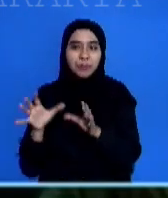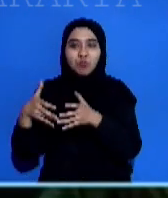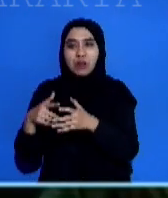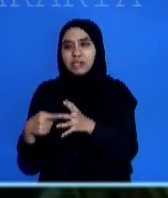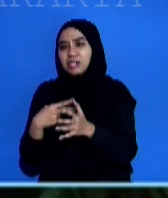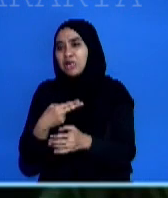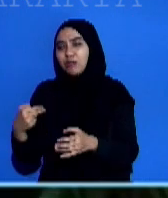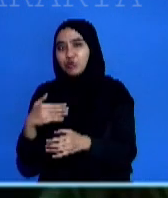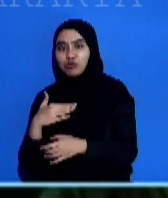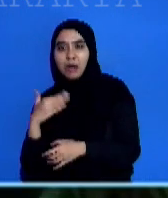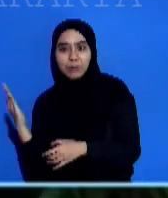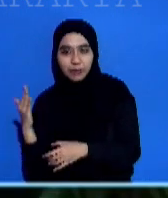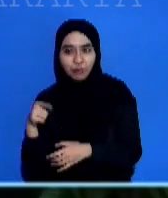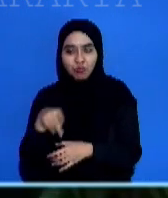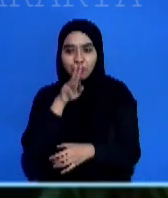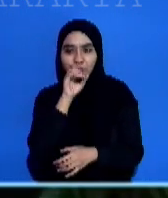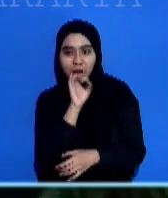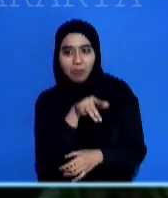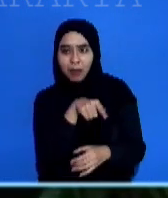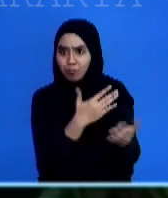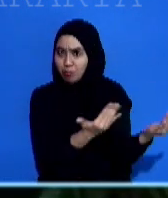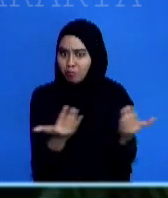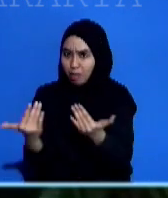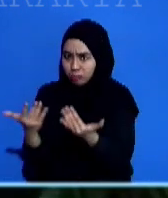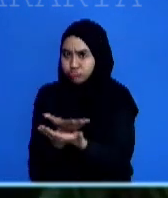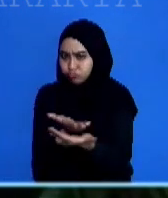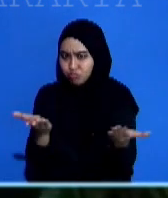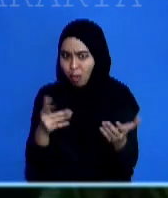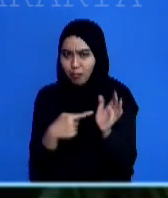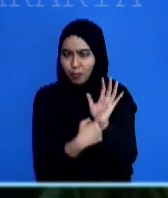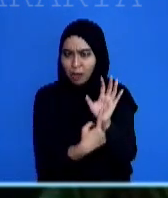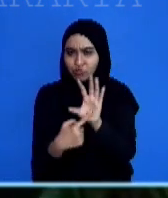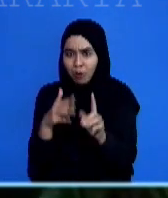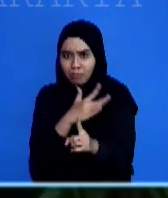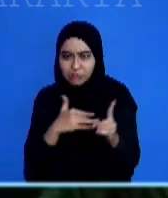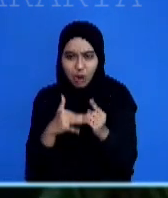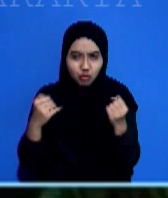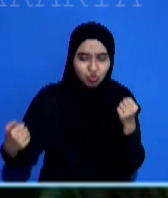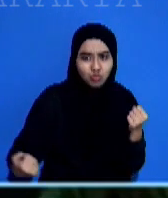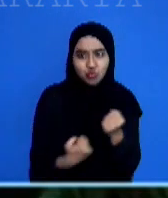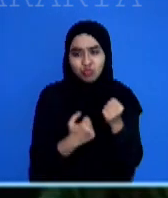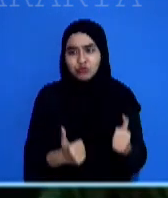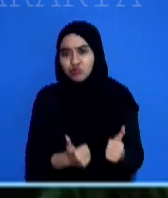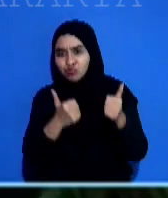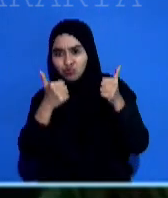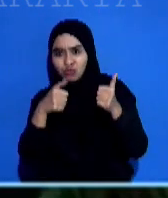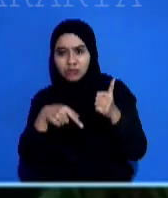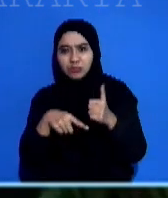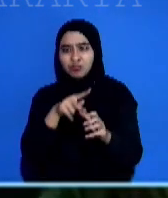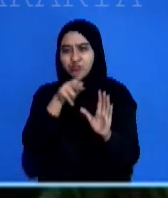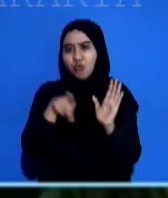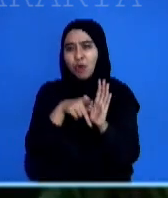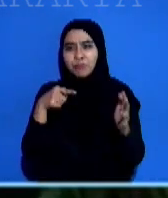Yogyakarta menyerukan mengajak seluruh elemen mahasiswa dan masyarakat untuk mensukseskan pemilu 2024 yang aman dan